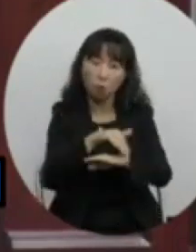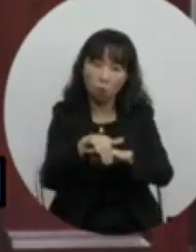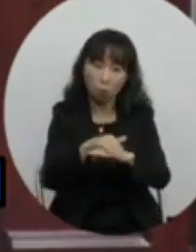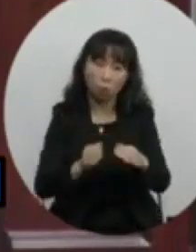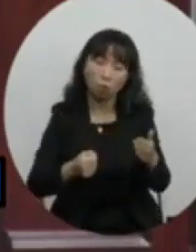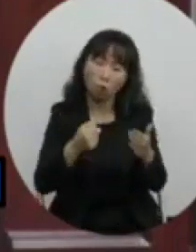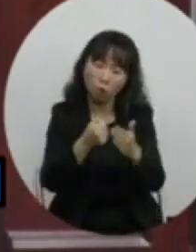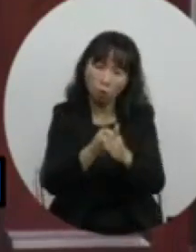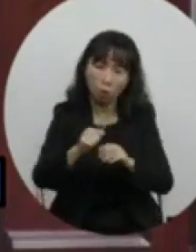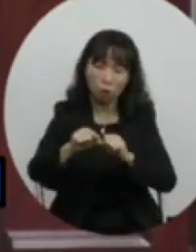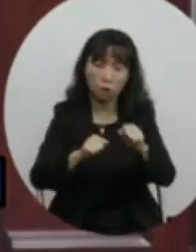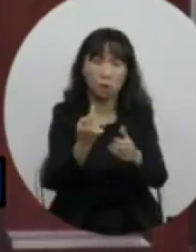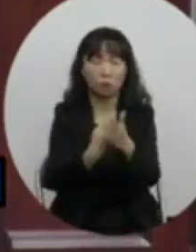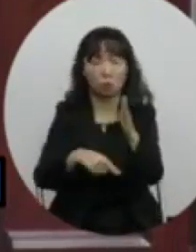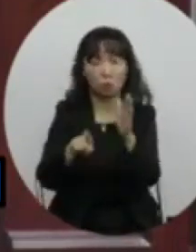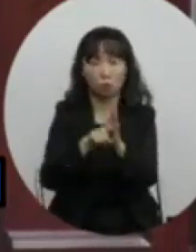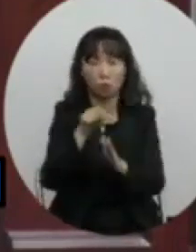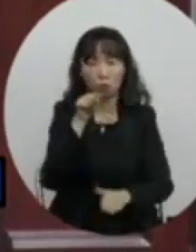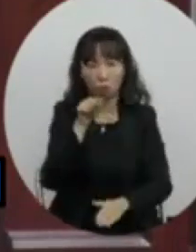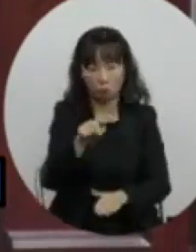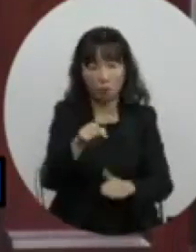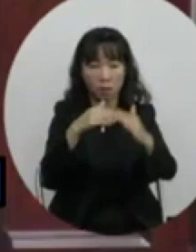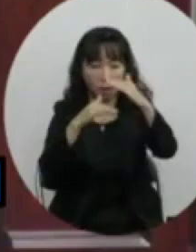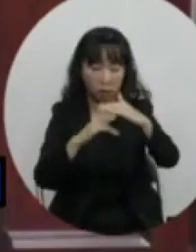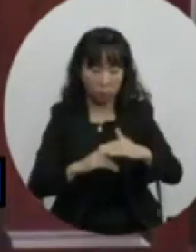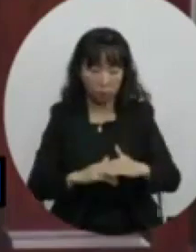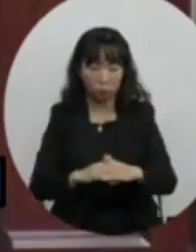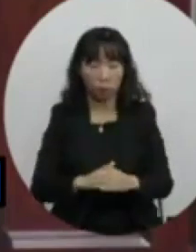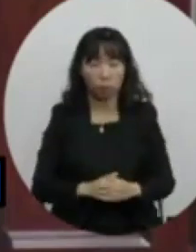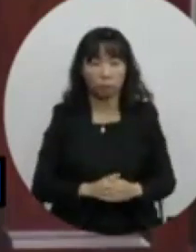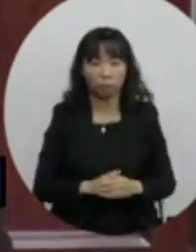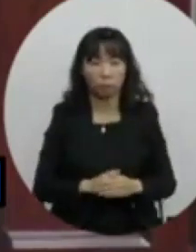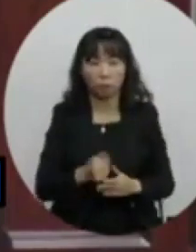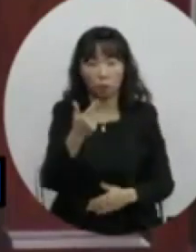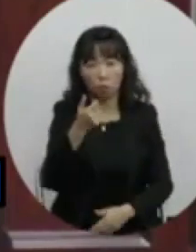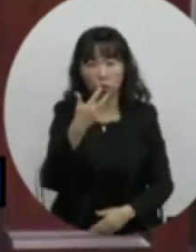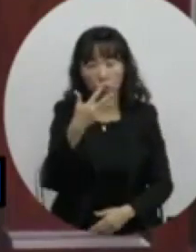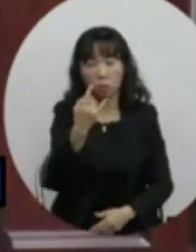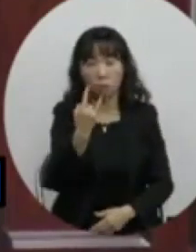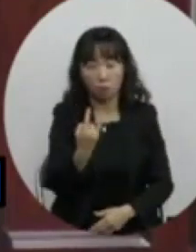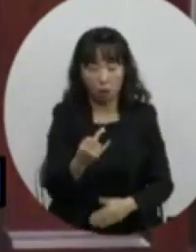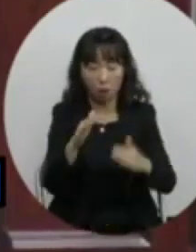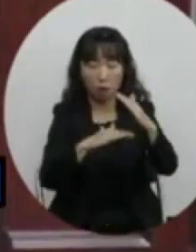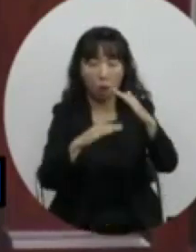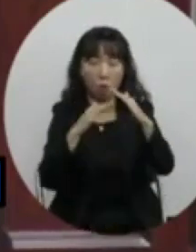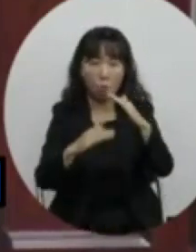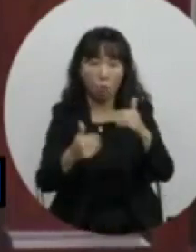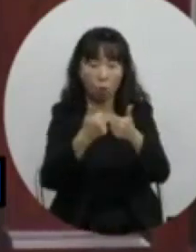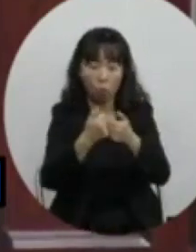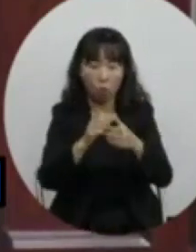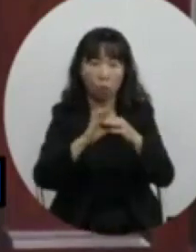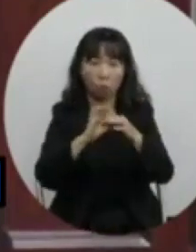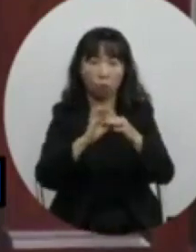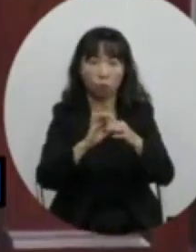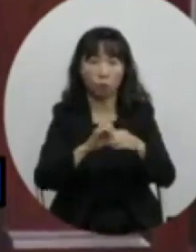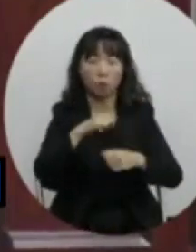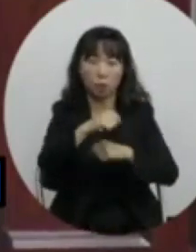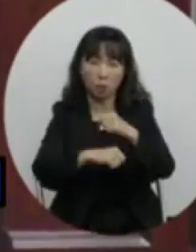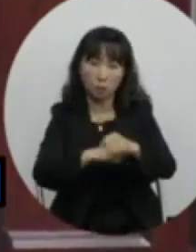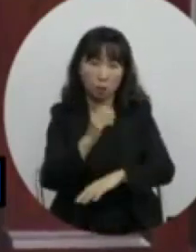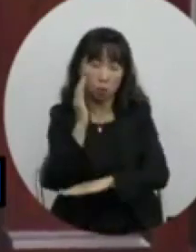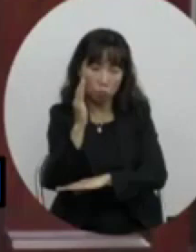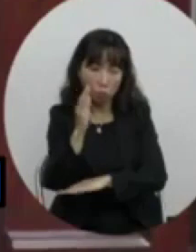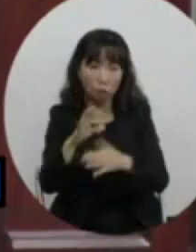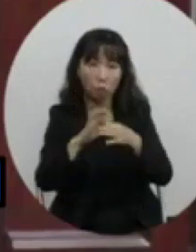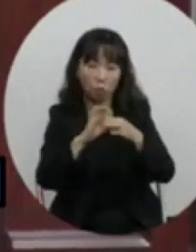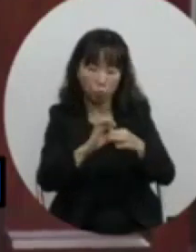결단과 실행을 위한 것이다라는 내용입니다. 제68회 정례회를 맞아 자유 발언을 통해 여주시의